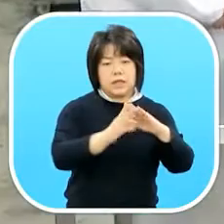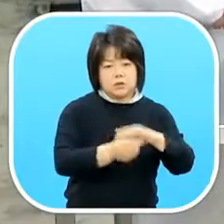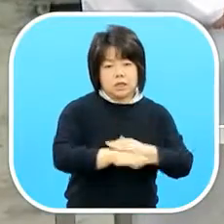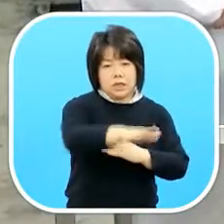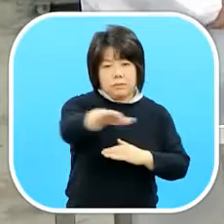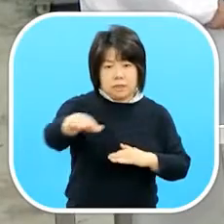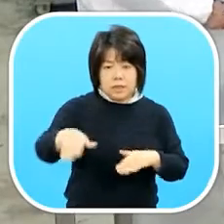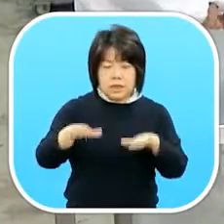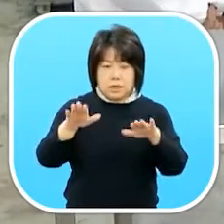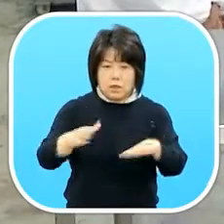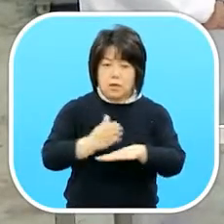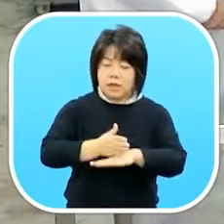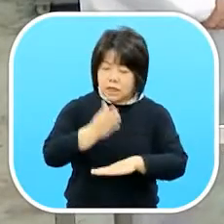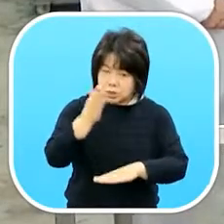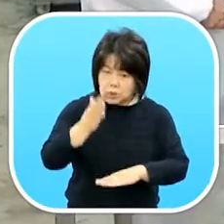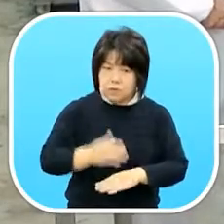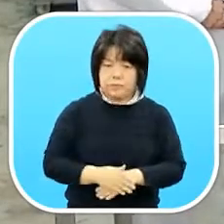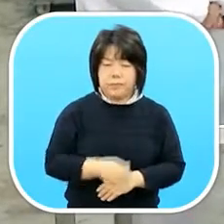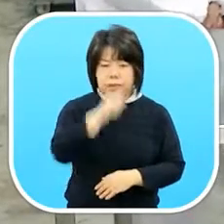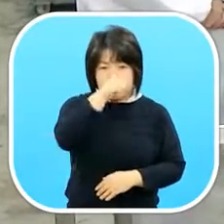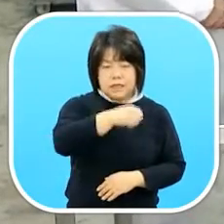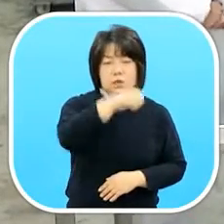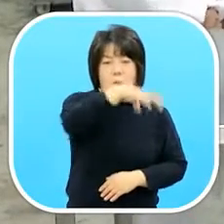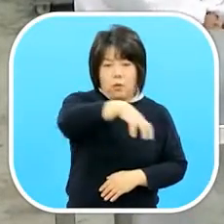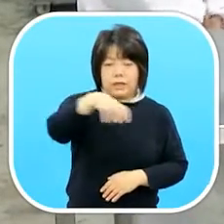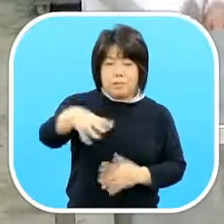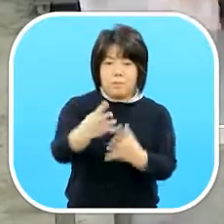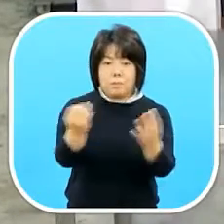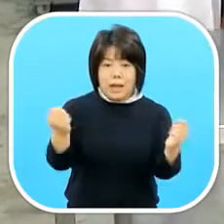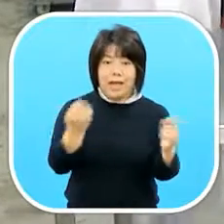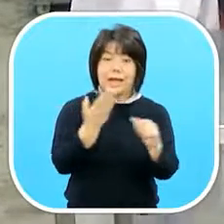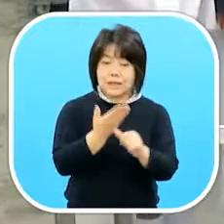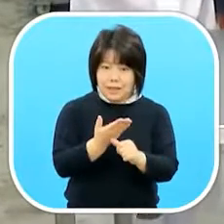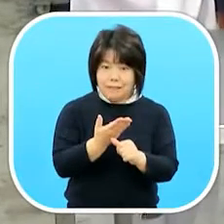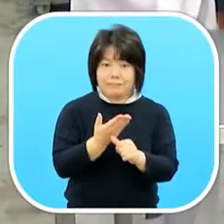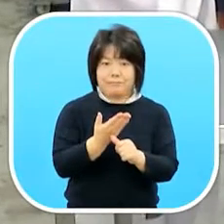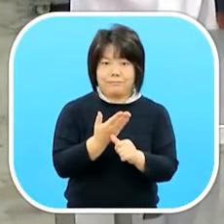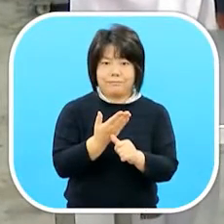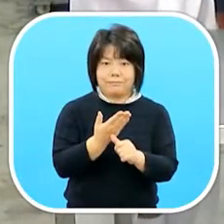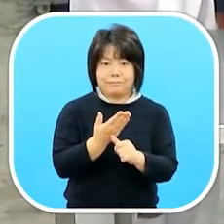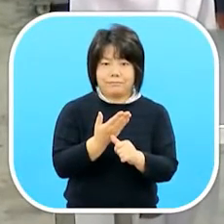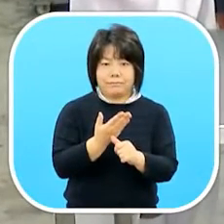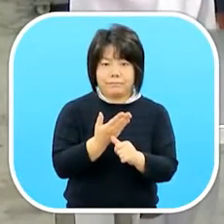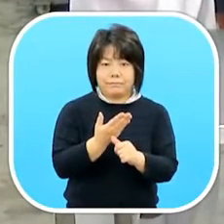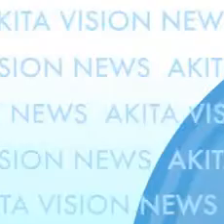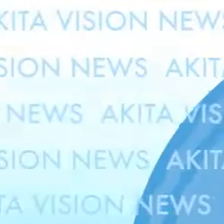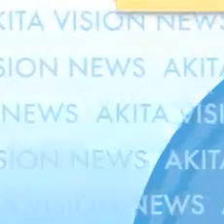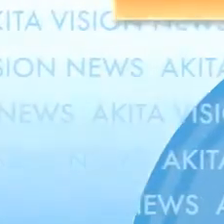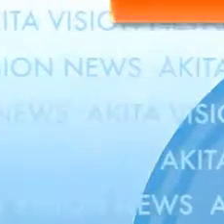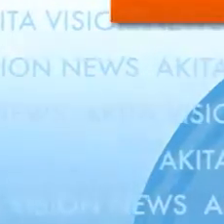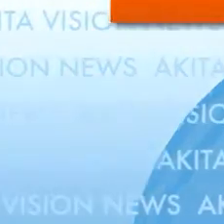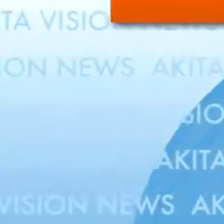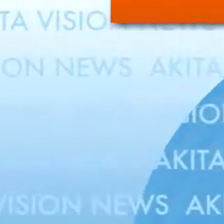皆さん今日はありがとうございました。いいとこいっぱい 明日。